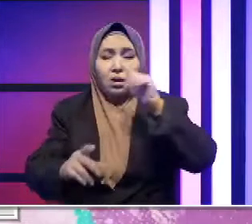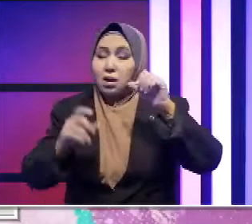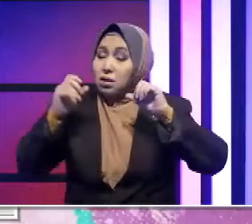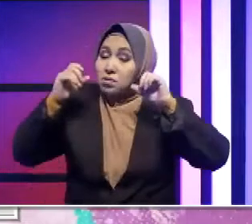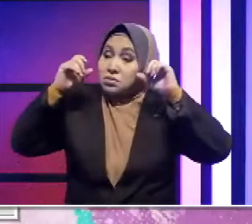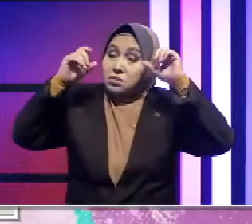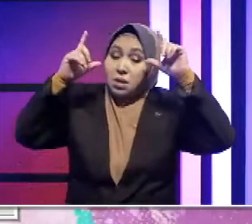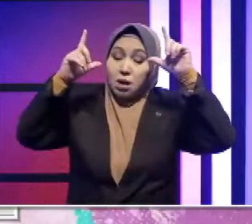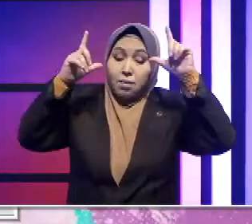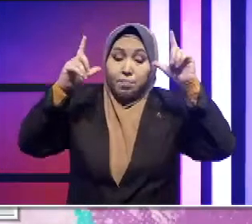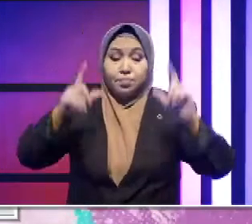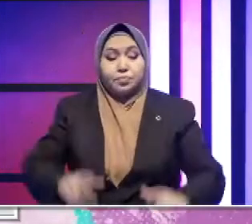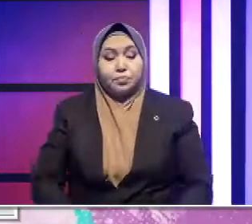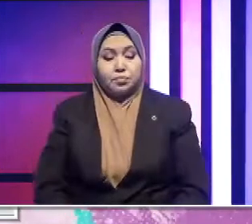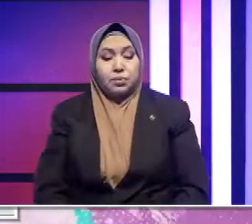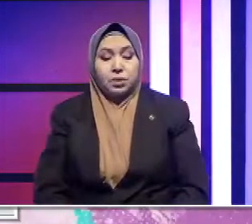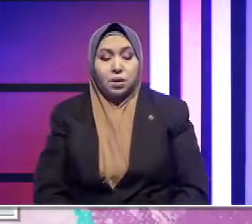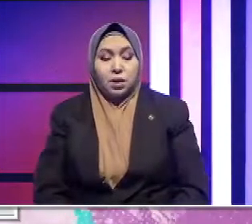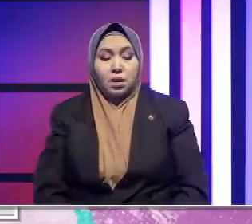يشعرون.